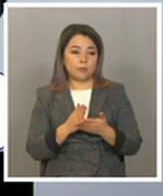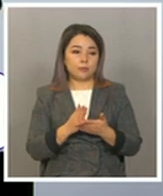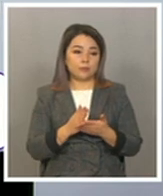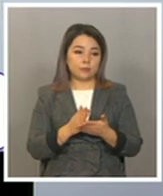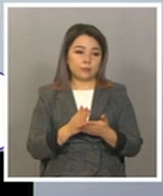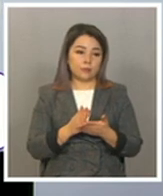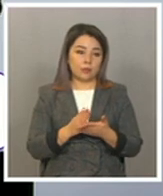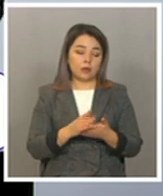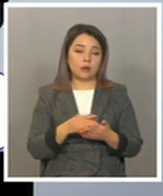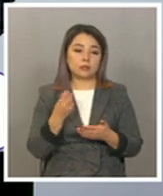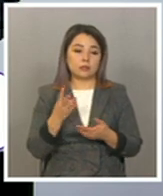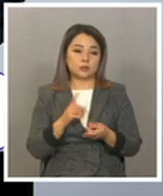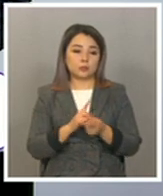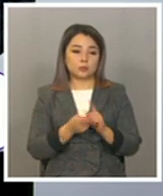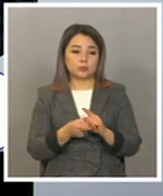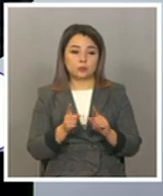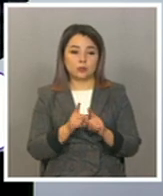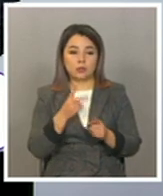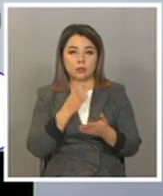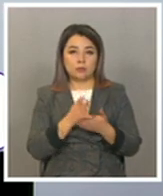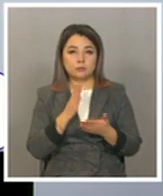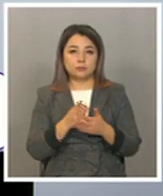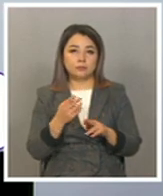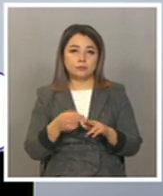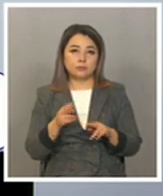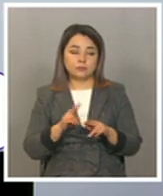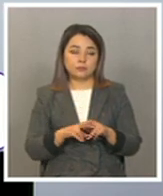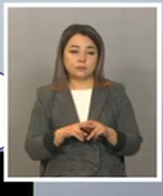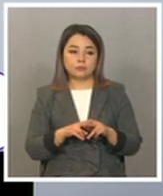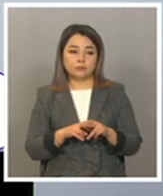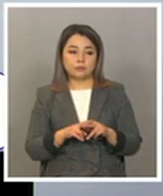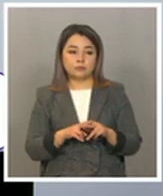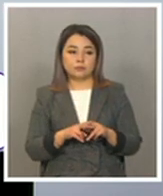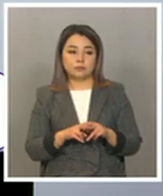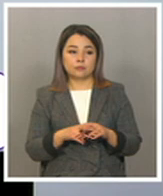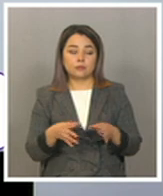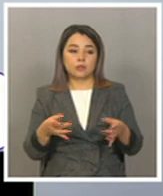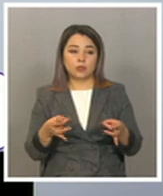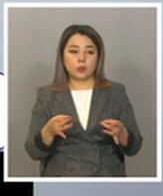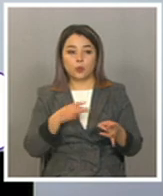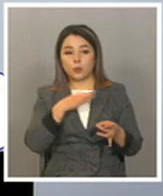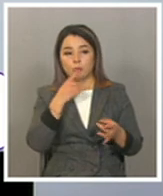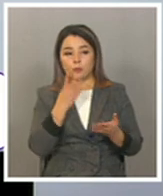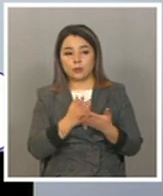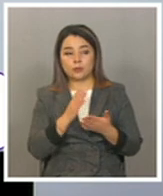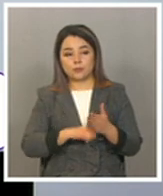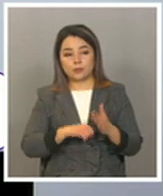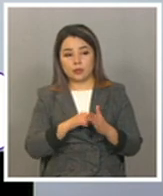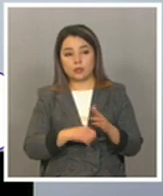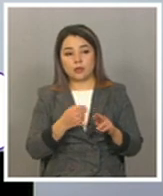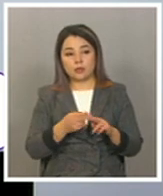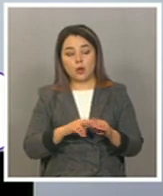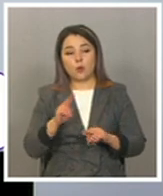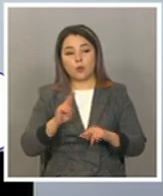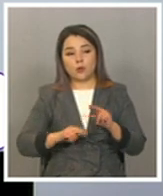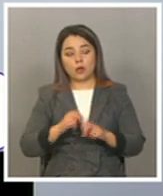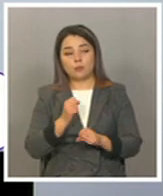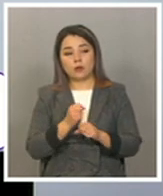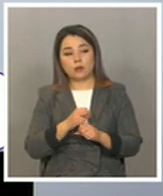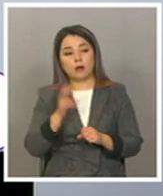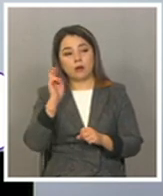олардың біршама өзгерістерге ұшырағанын көреміз. Яғни өткен ылғалдың көп болғандығынан, яғни құрамындағы қарашірік